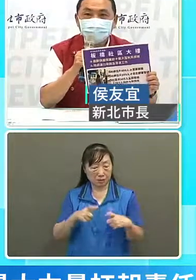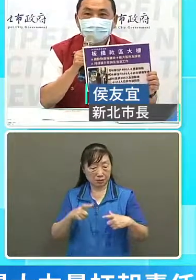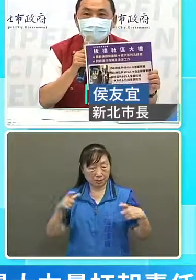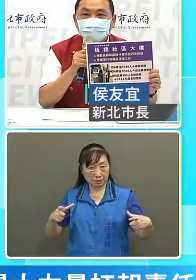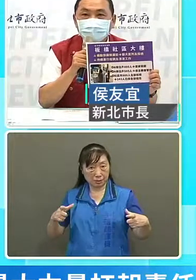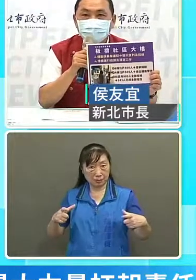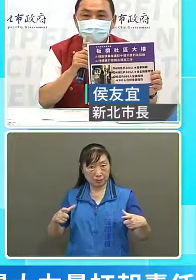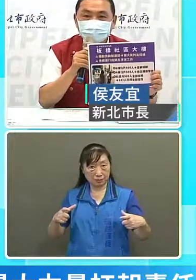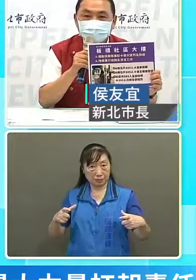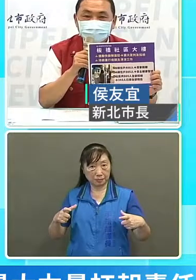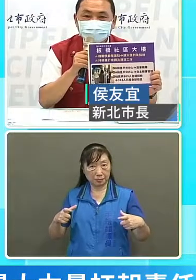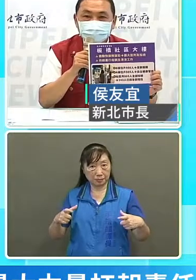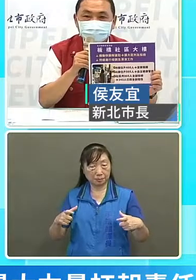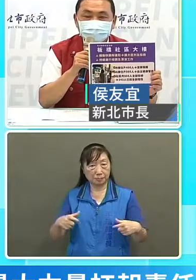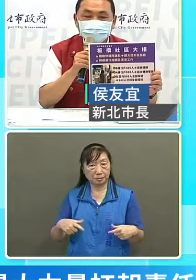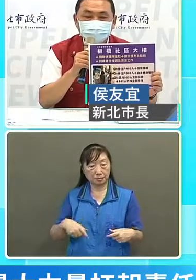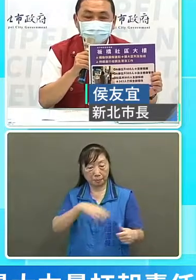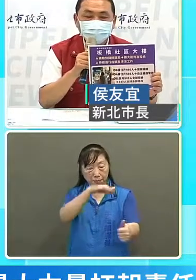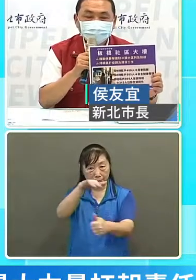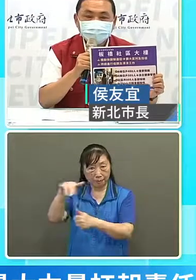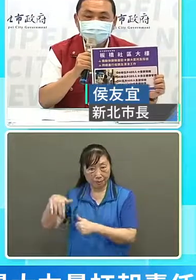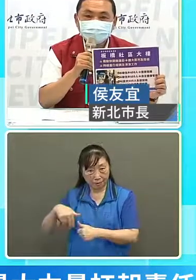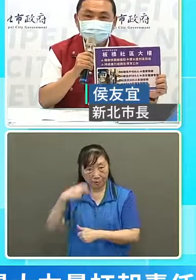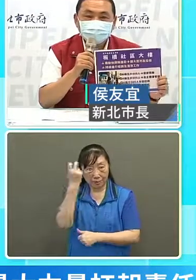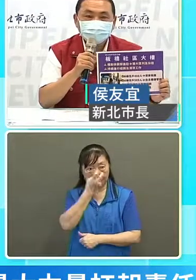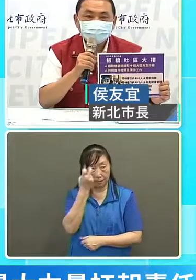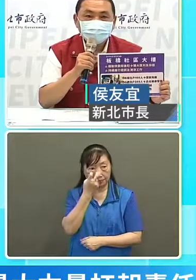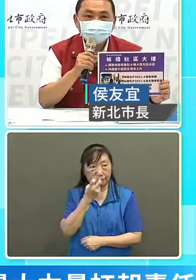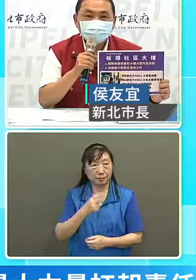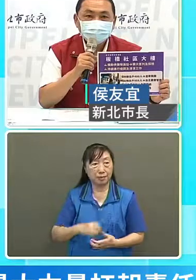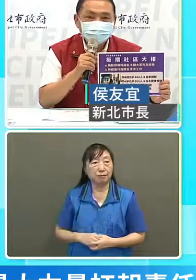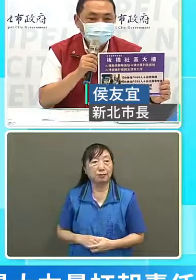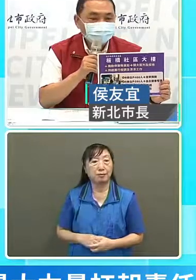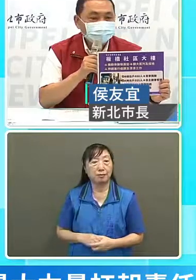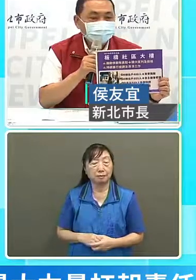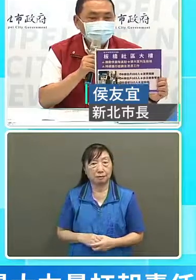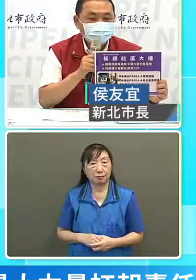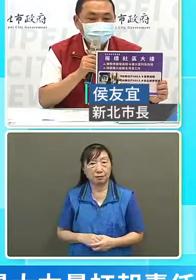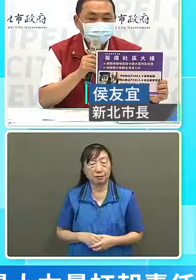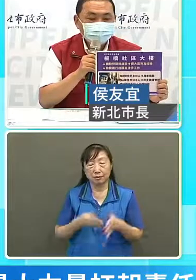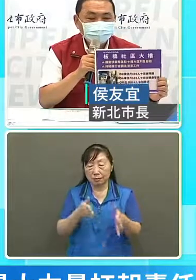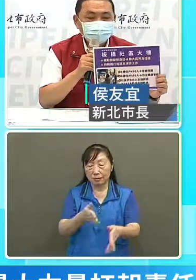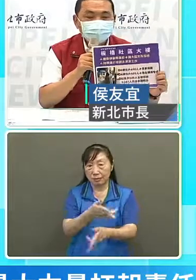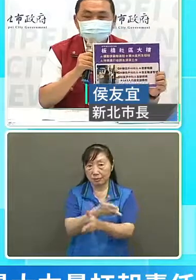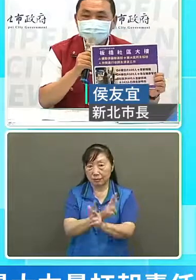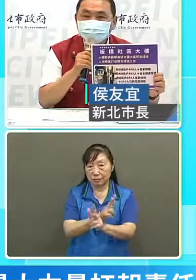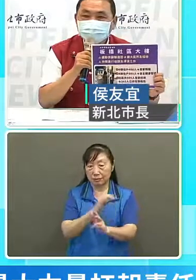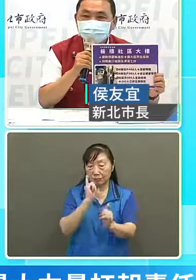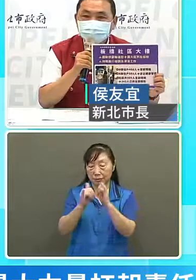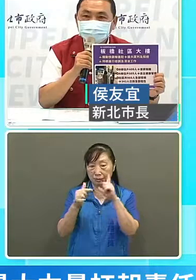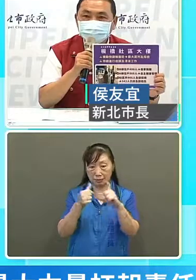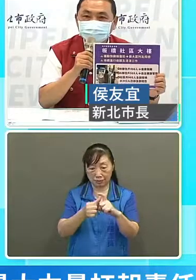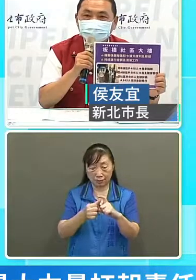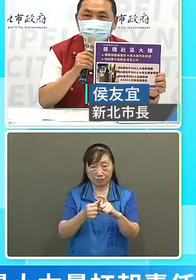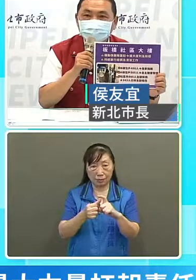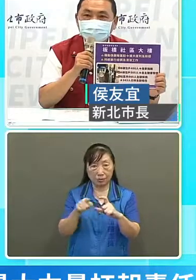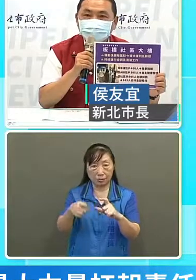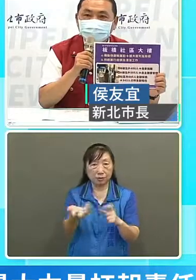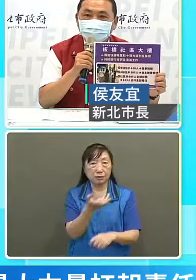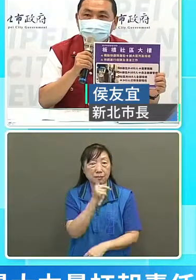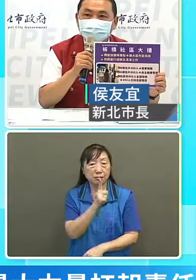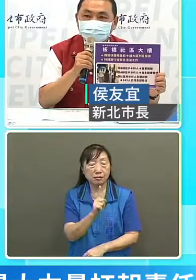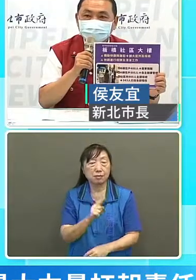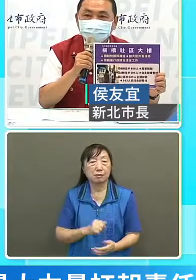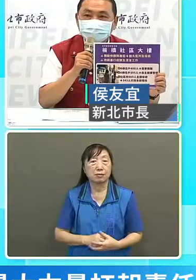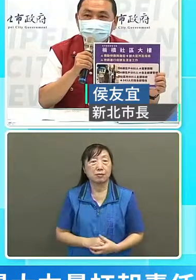个框列跟裁剪以外，最重要对板桥的社区，就是我刚刚